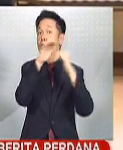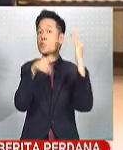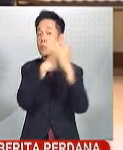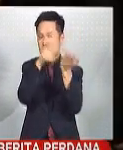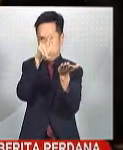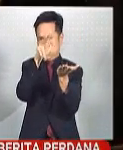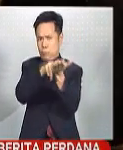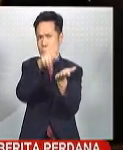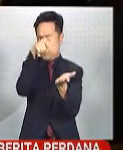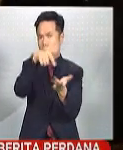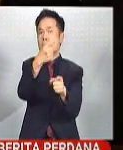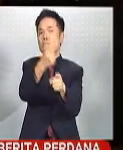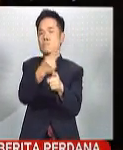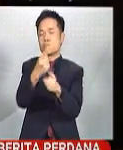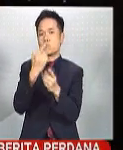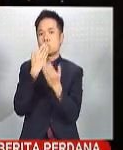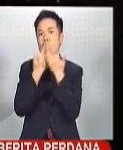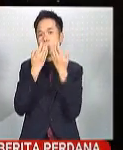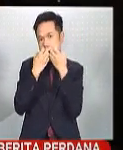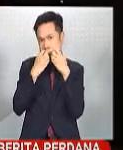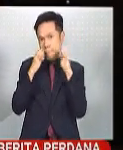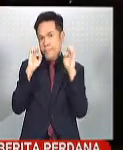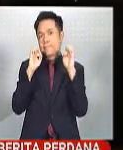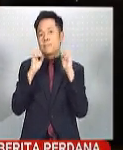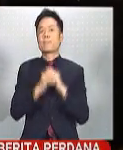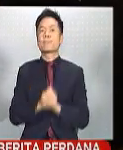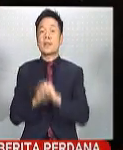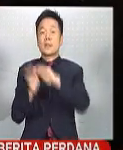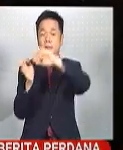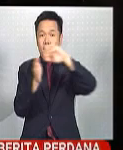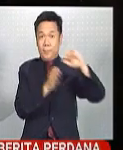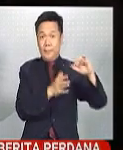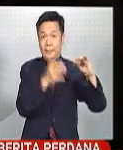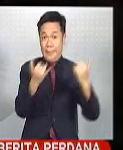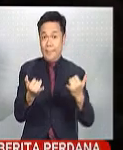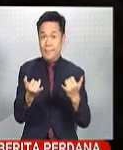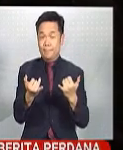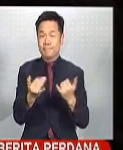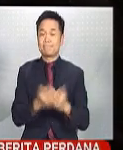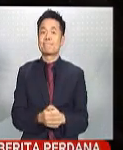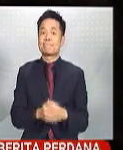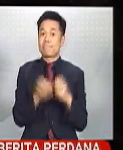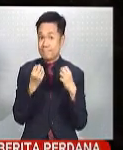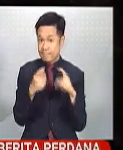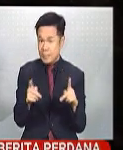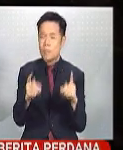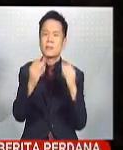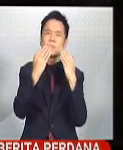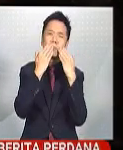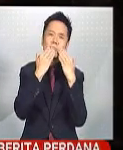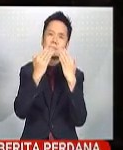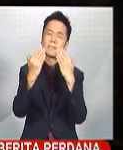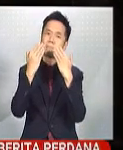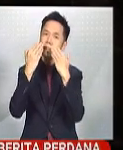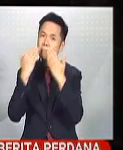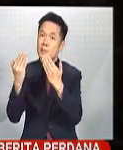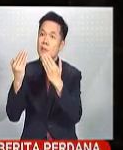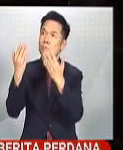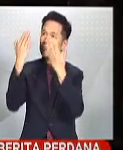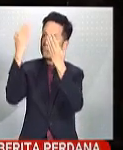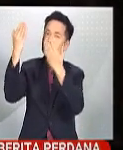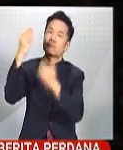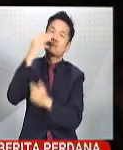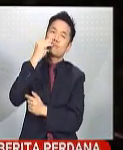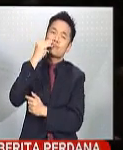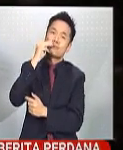yang berkesan. Pertama sekali, saya ingin mengambil kesempatan mengucapkan jutaan terima kasih kepada Yang Amat Berhormat